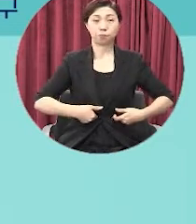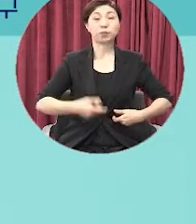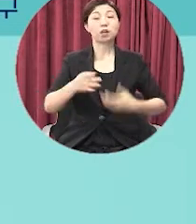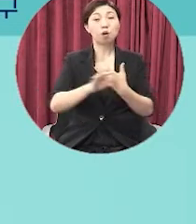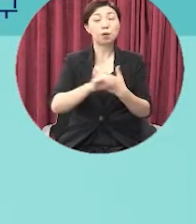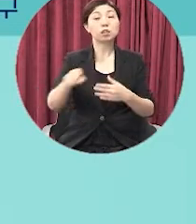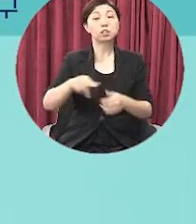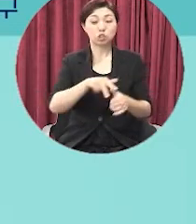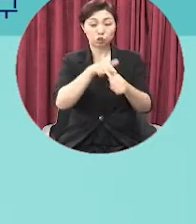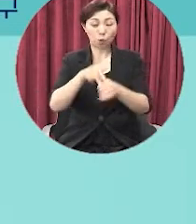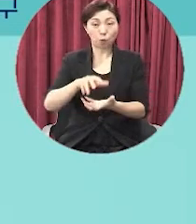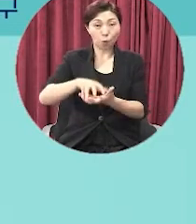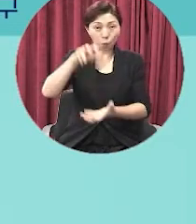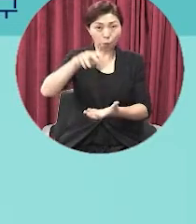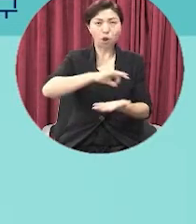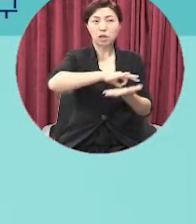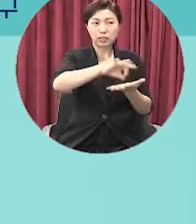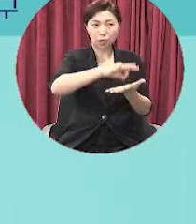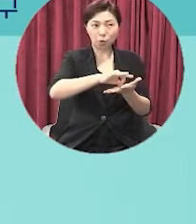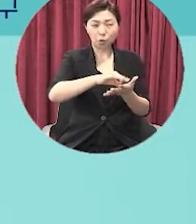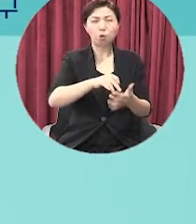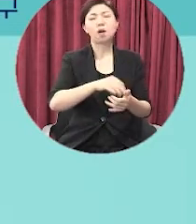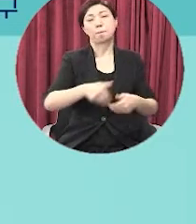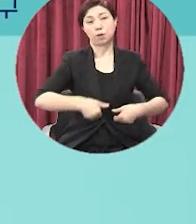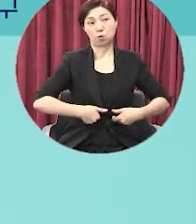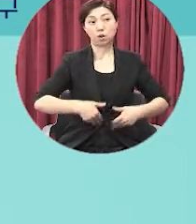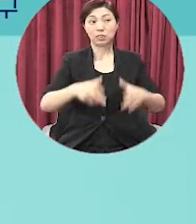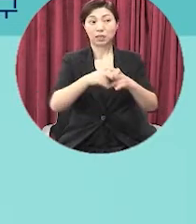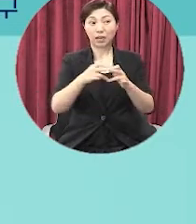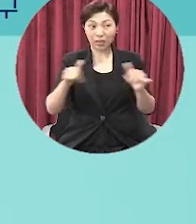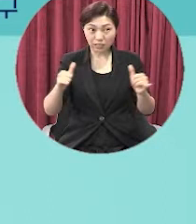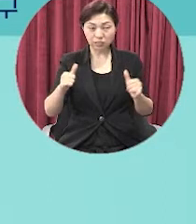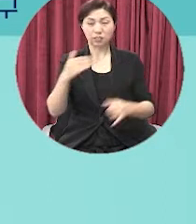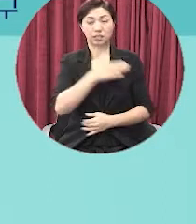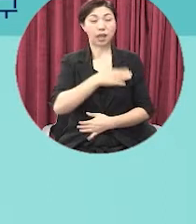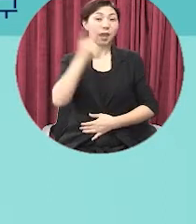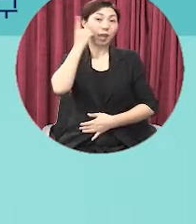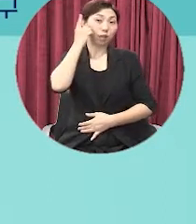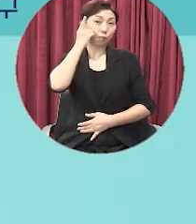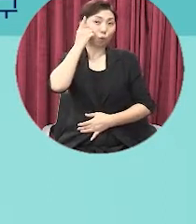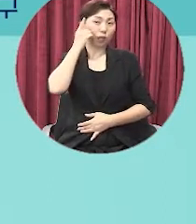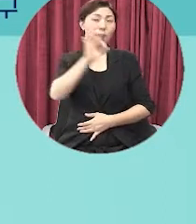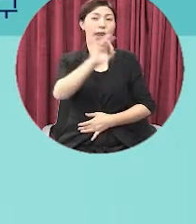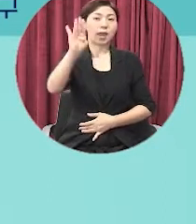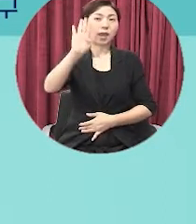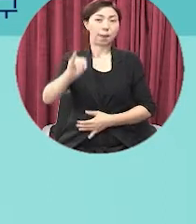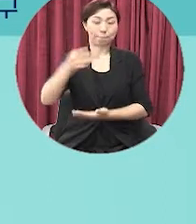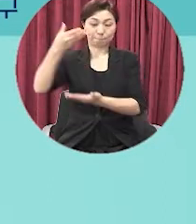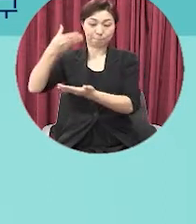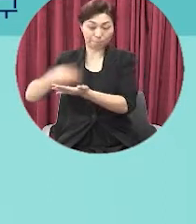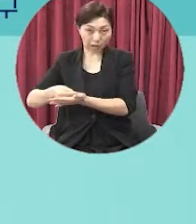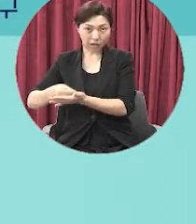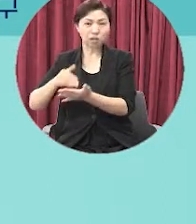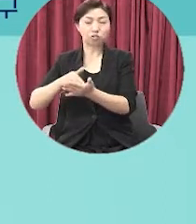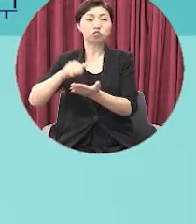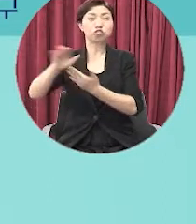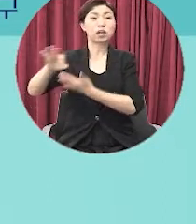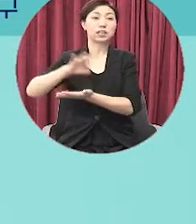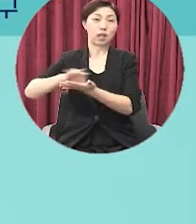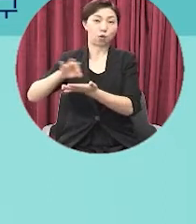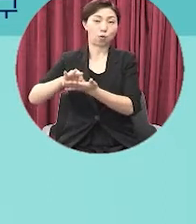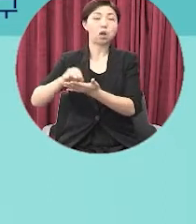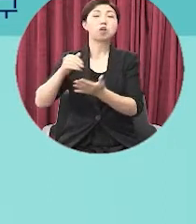되겠죠 이루는 대표 대를 사용하는 게 되겠구요 장애인은 본인의 스마트폰 그대로 사용하고 몇가지 iot